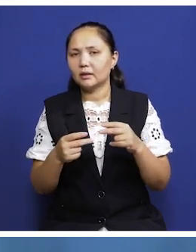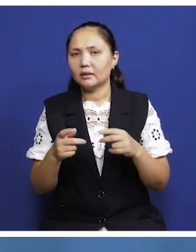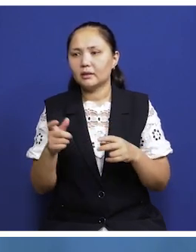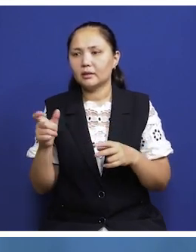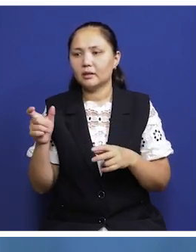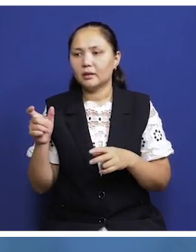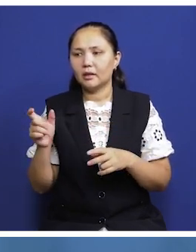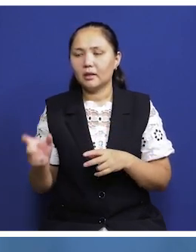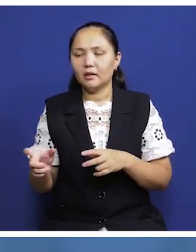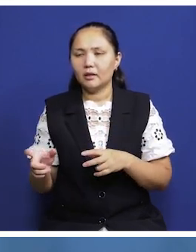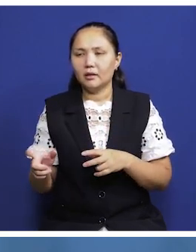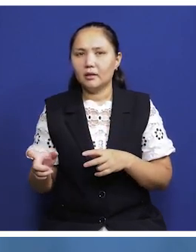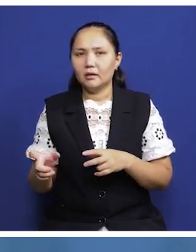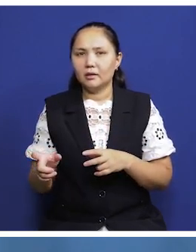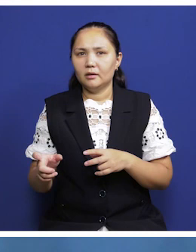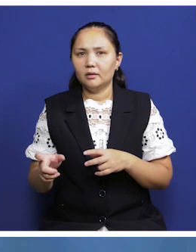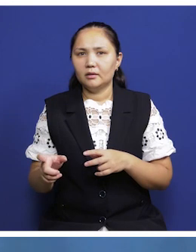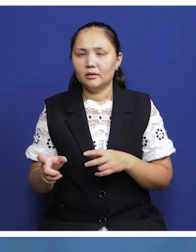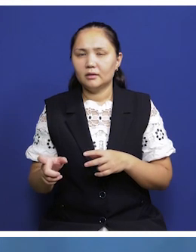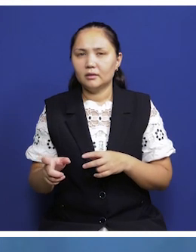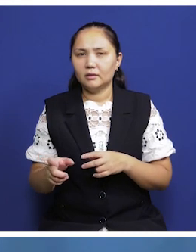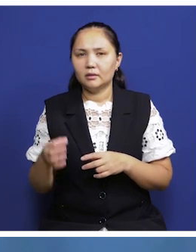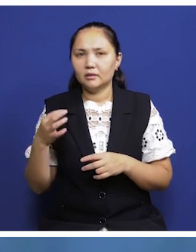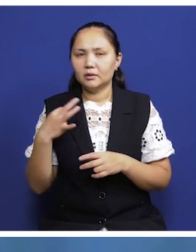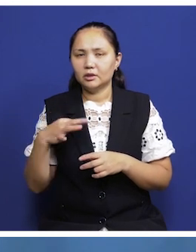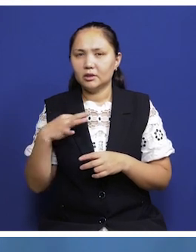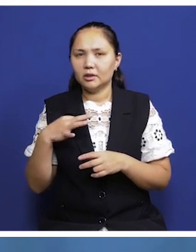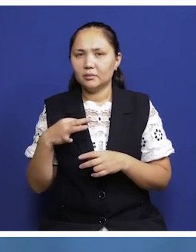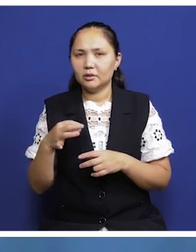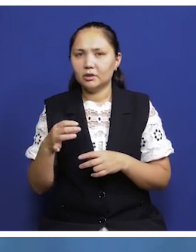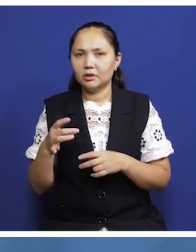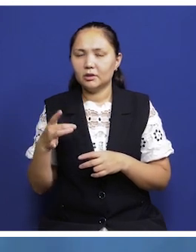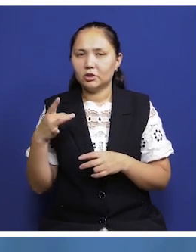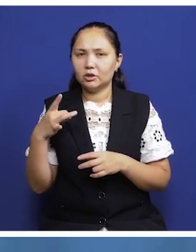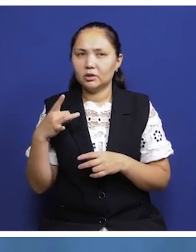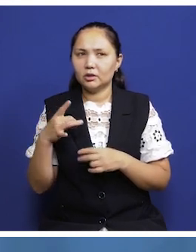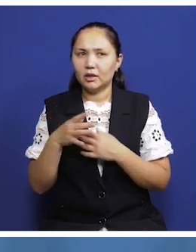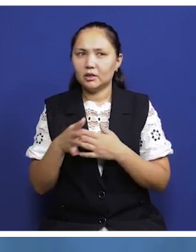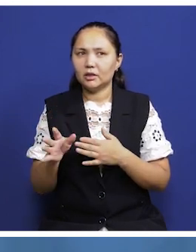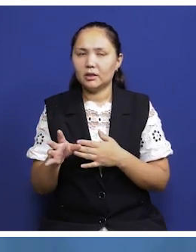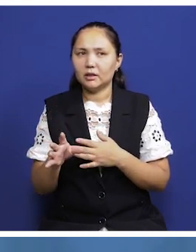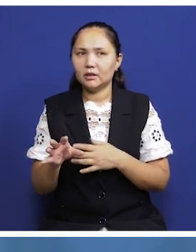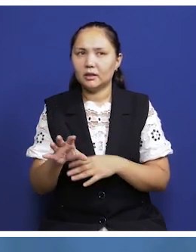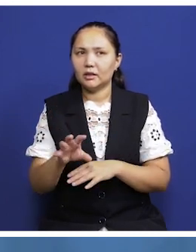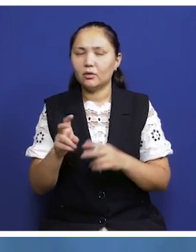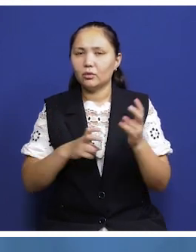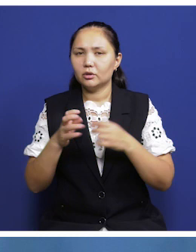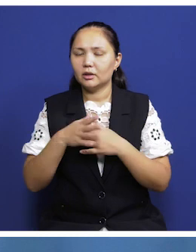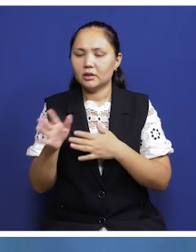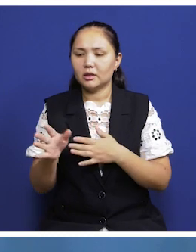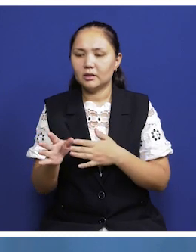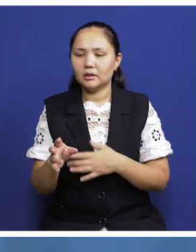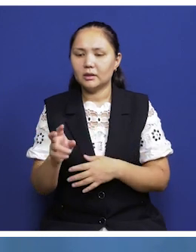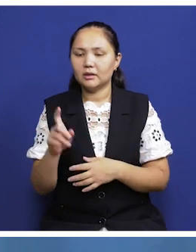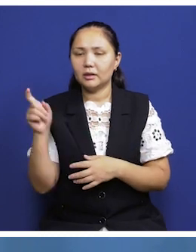сондай көрсеткішін біреуі болатын жеке меншіктердің есебінен, жеке кәсіпкерлердің есебінен, өндіріс ашқан есебінен сондай жұмыс орындарын ашу